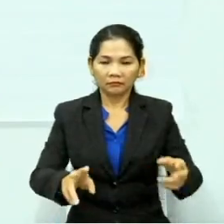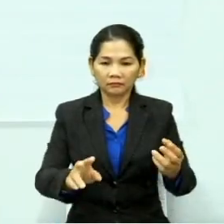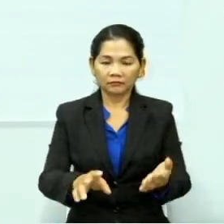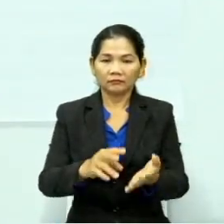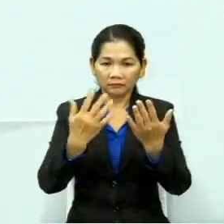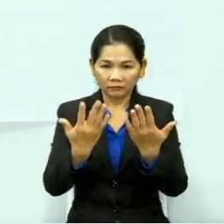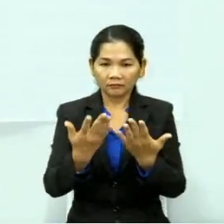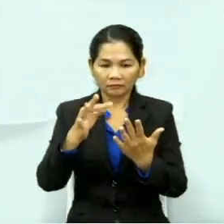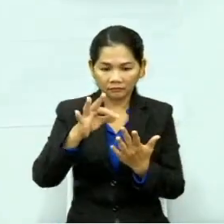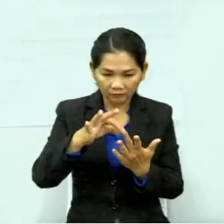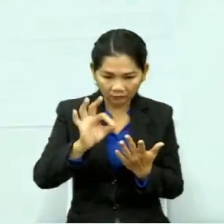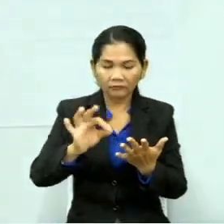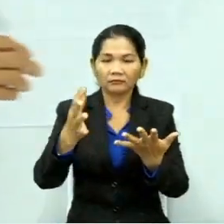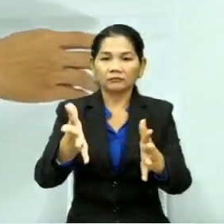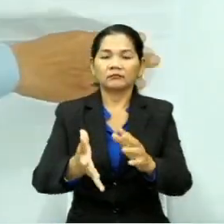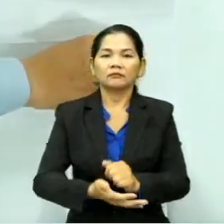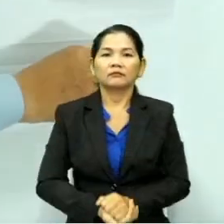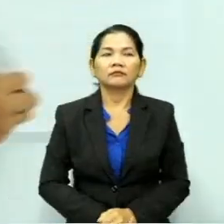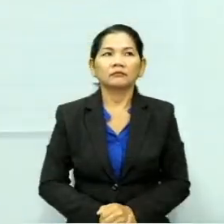rồi hời